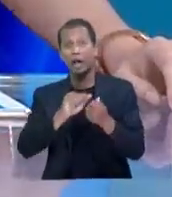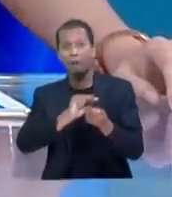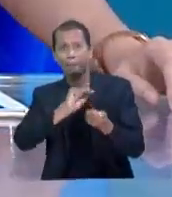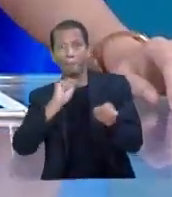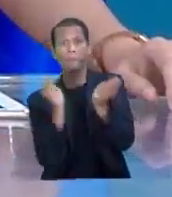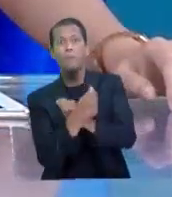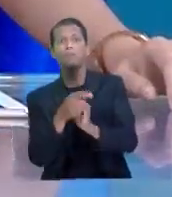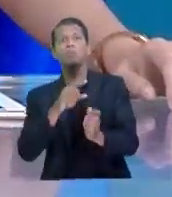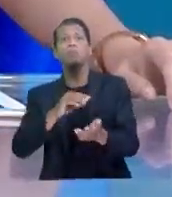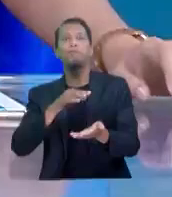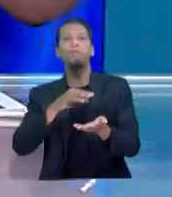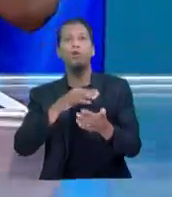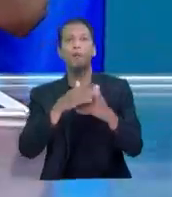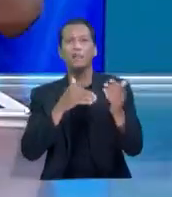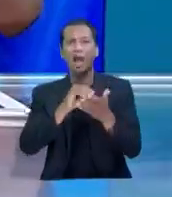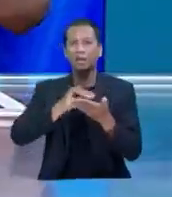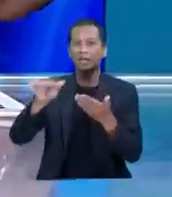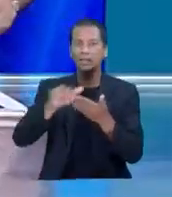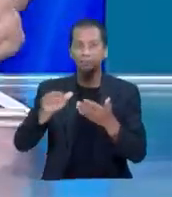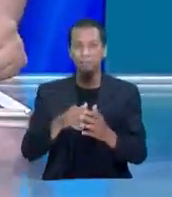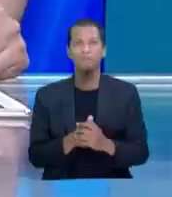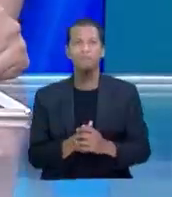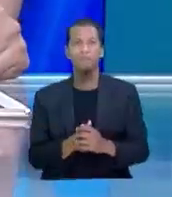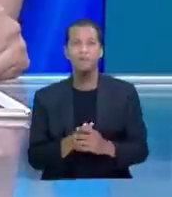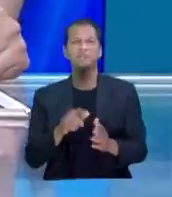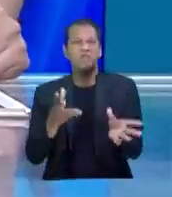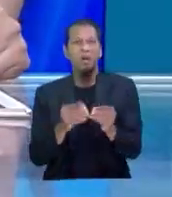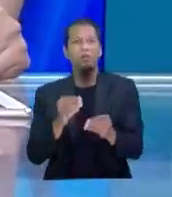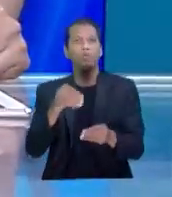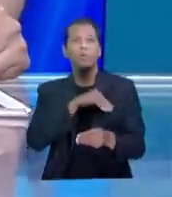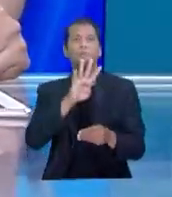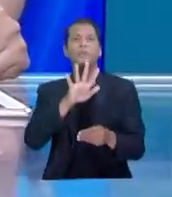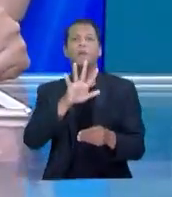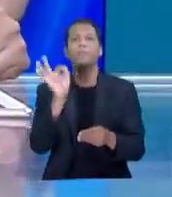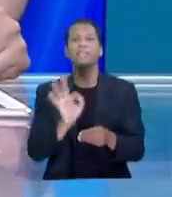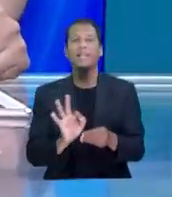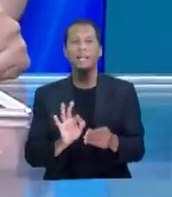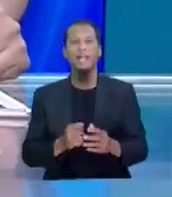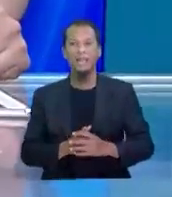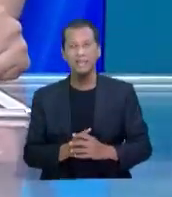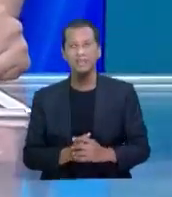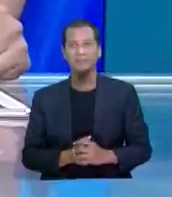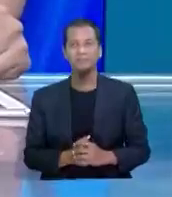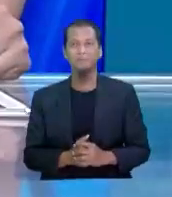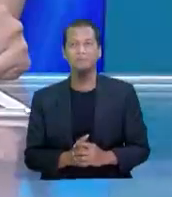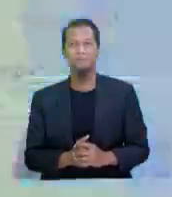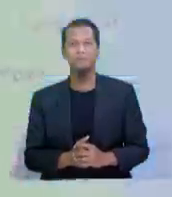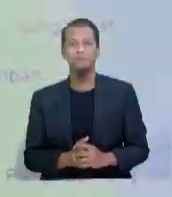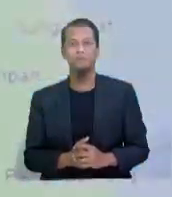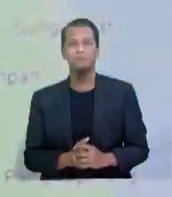bertransformasi ke lini pertambangan batubara optimis menopang kebutuhan komoditi domestik hingga 45%.